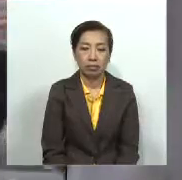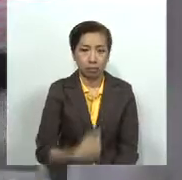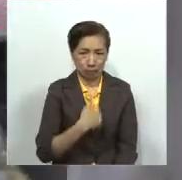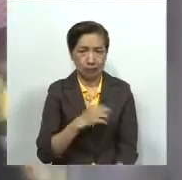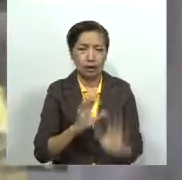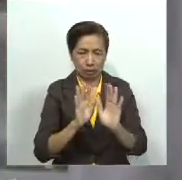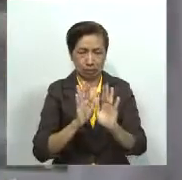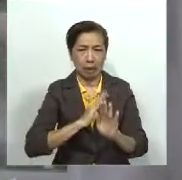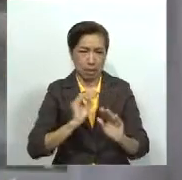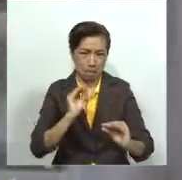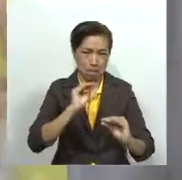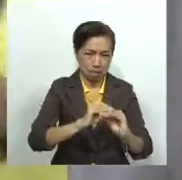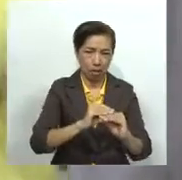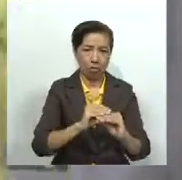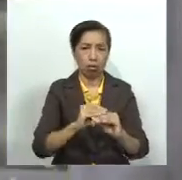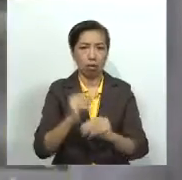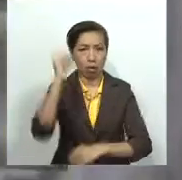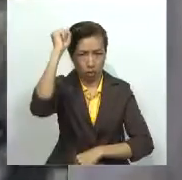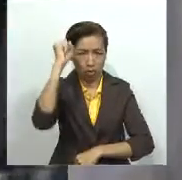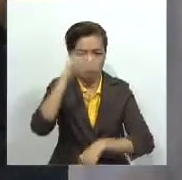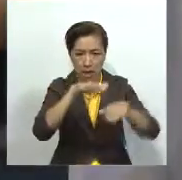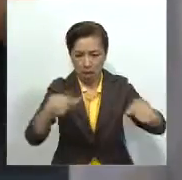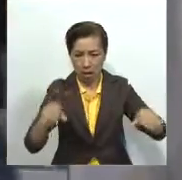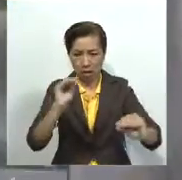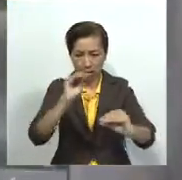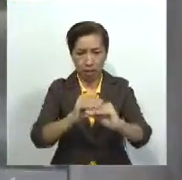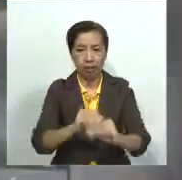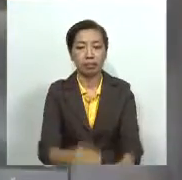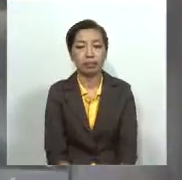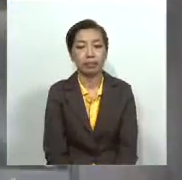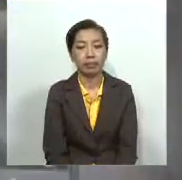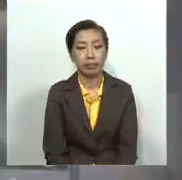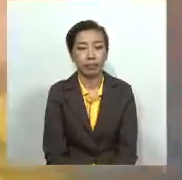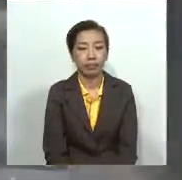อยากให้เพิ่มสายเพิ่มรถบริการให้มากขึ้น